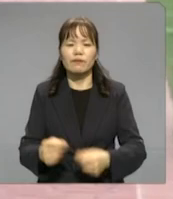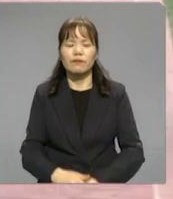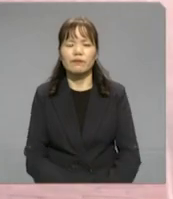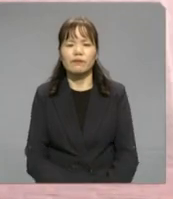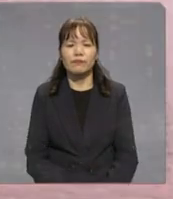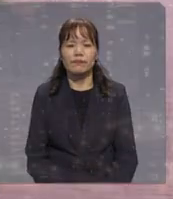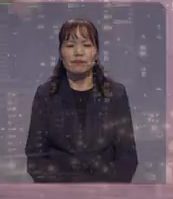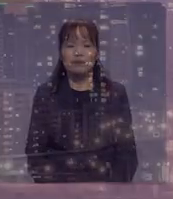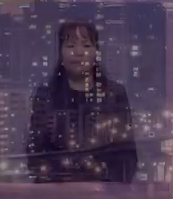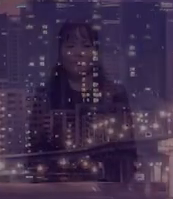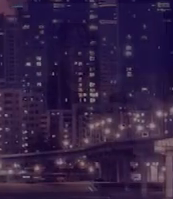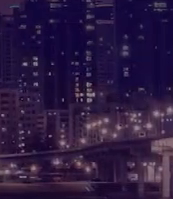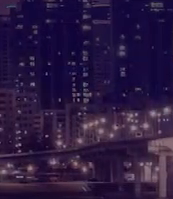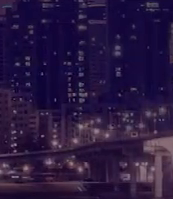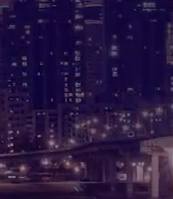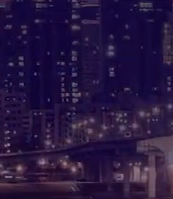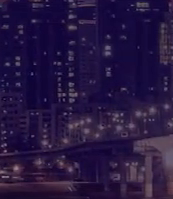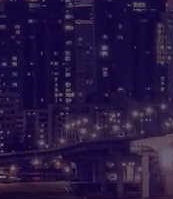이윤택